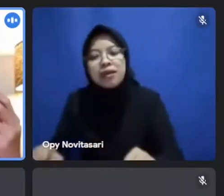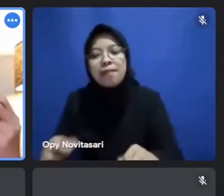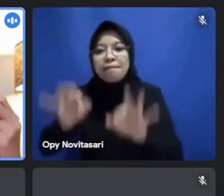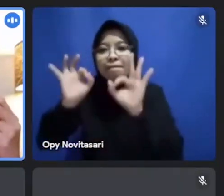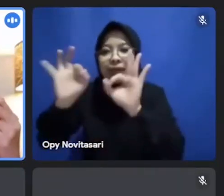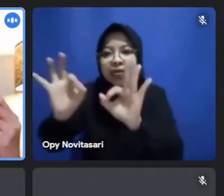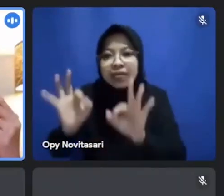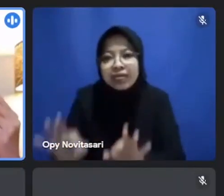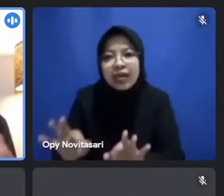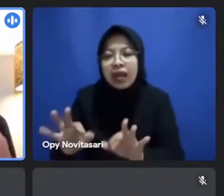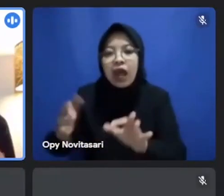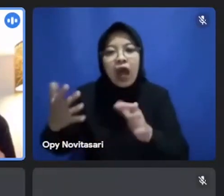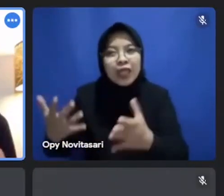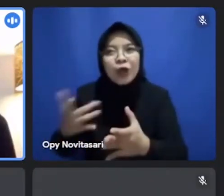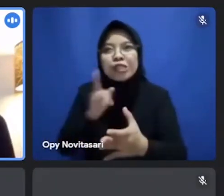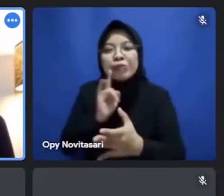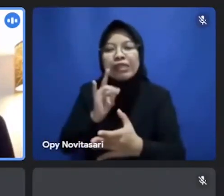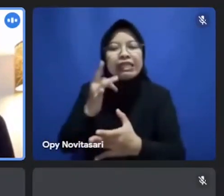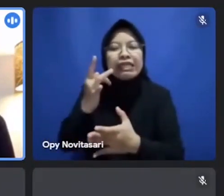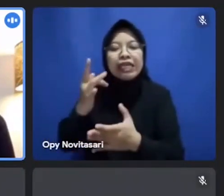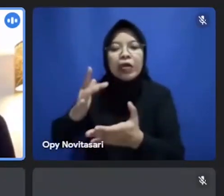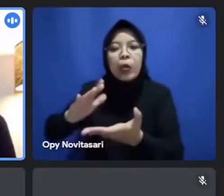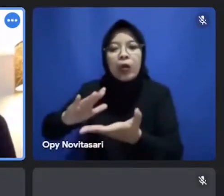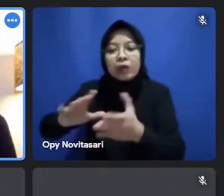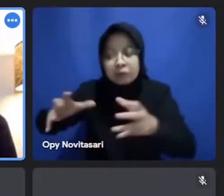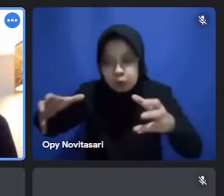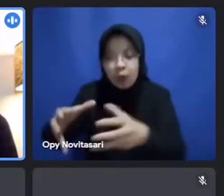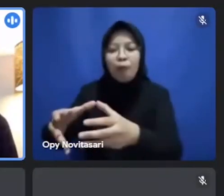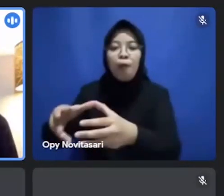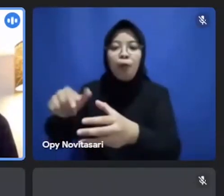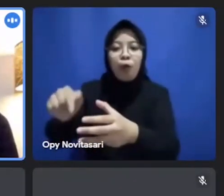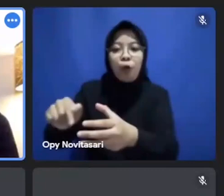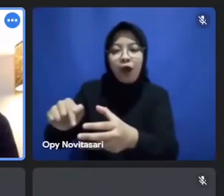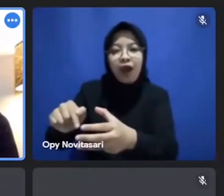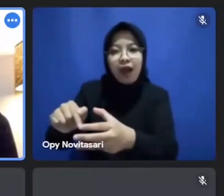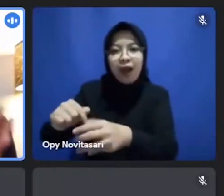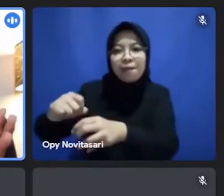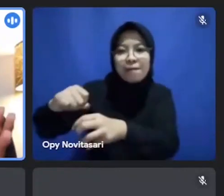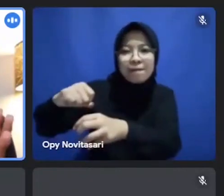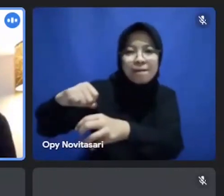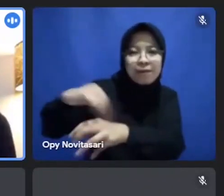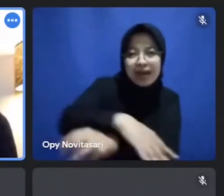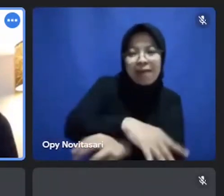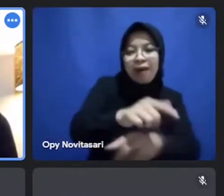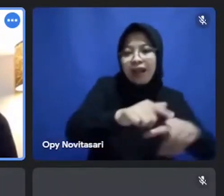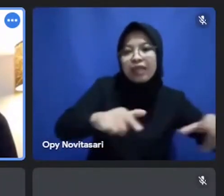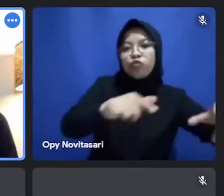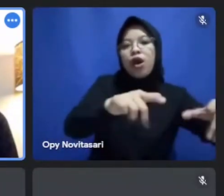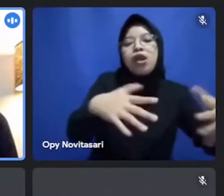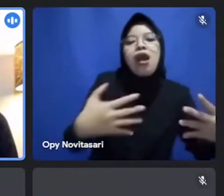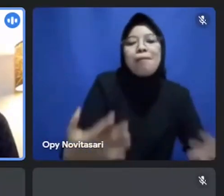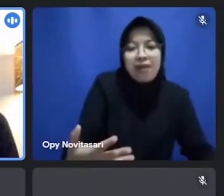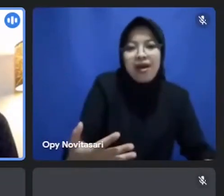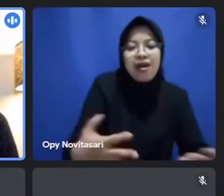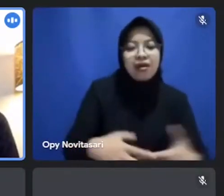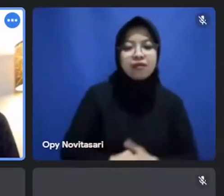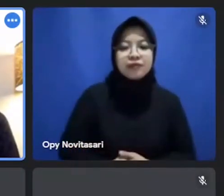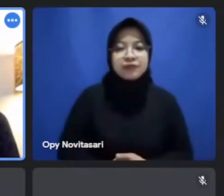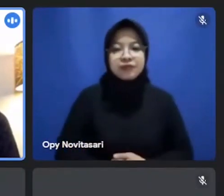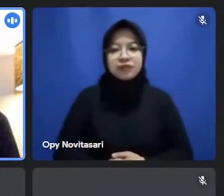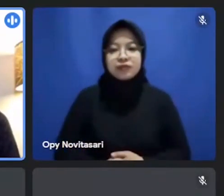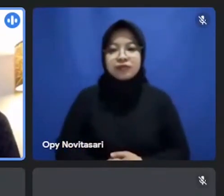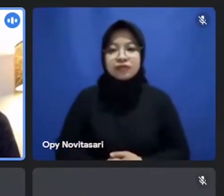satu k ee sebuah kelompok yang memiliki pengaruh terhadap lingkungan tersebut nah